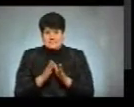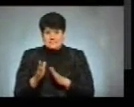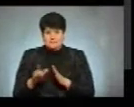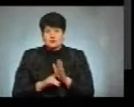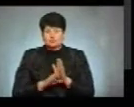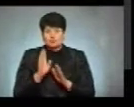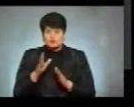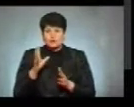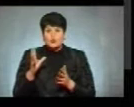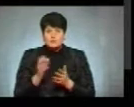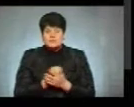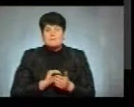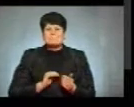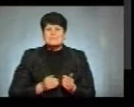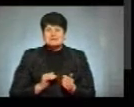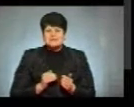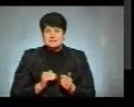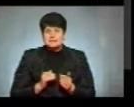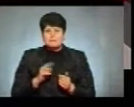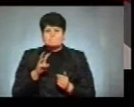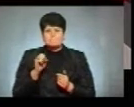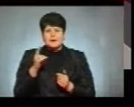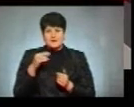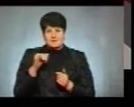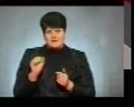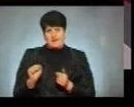і бути успішним бізнесменом, медіа